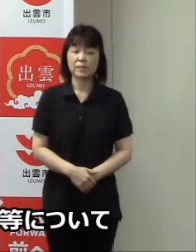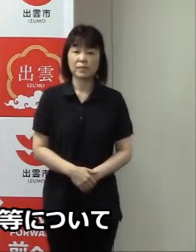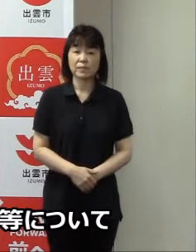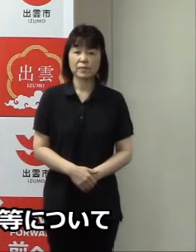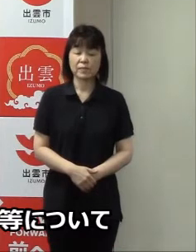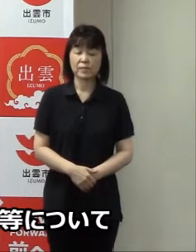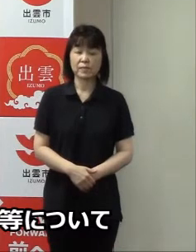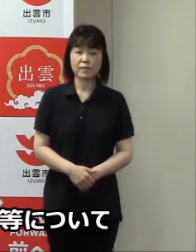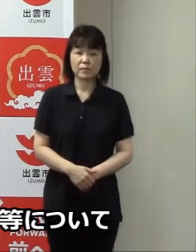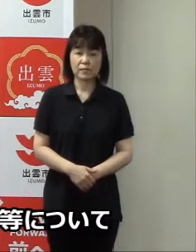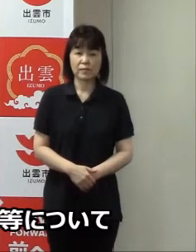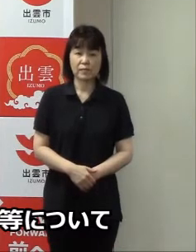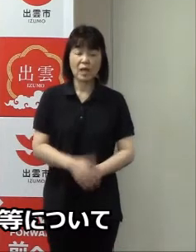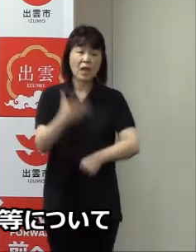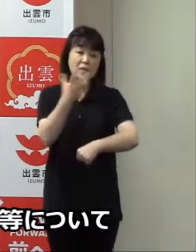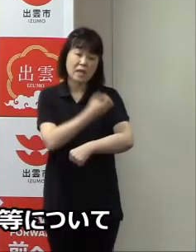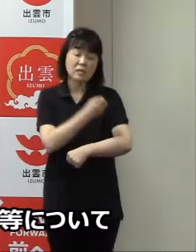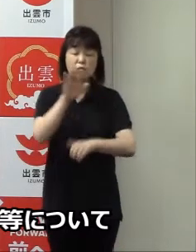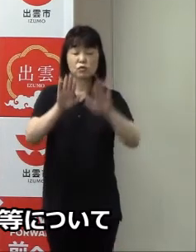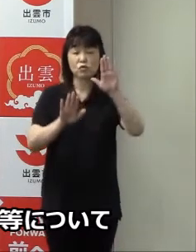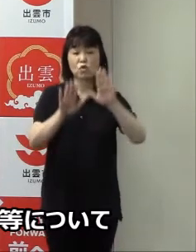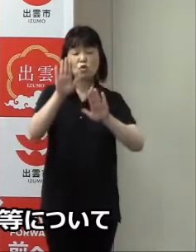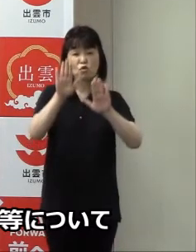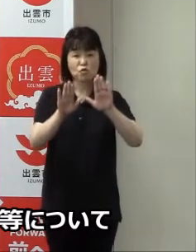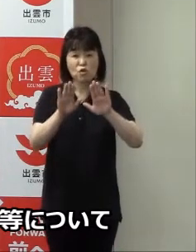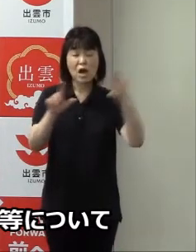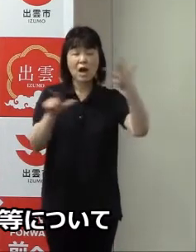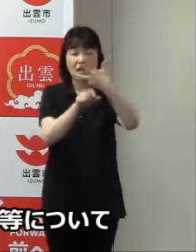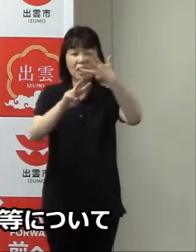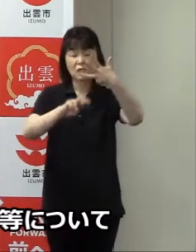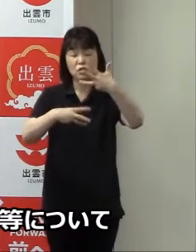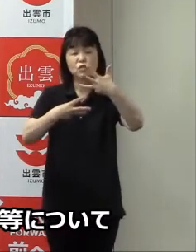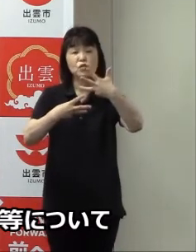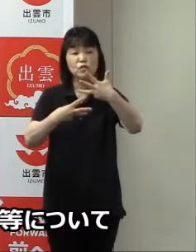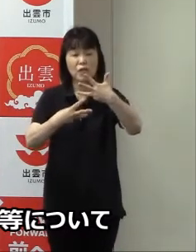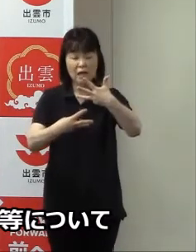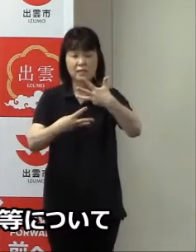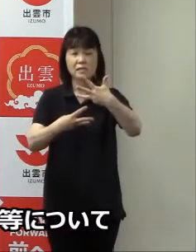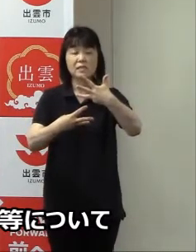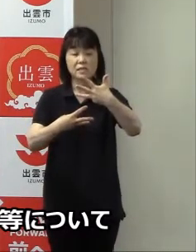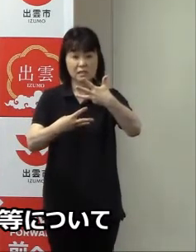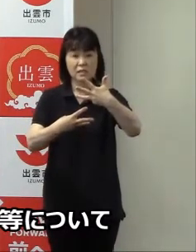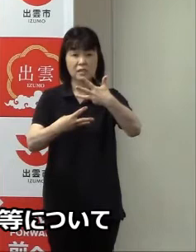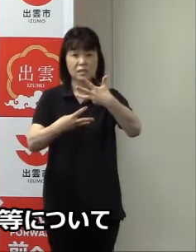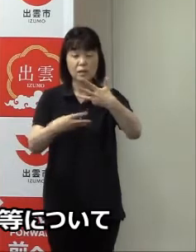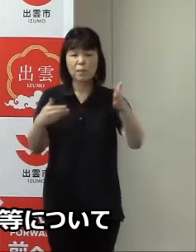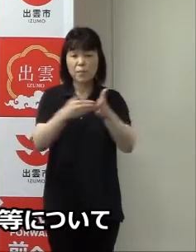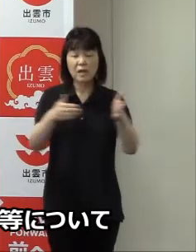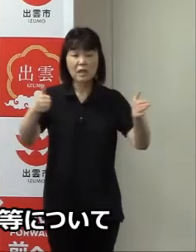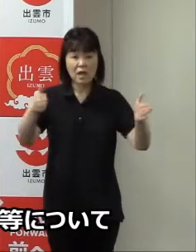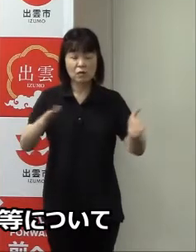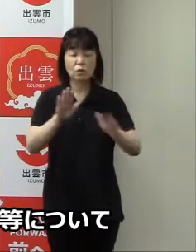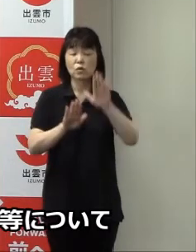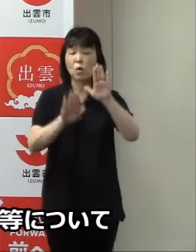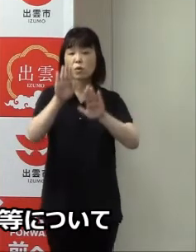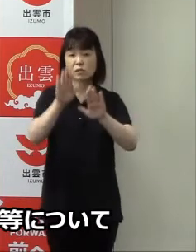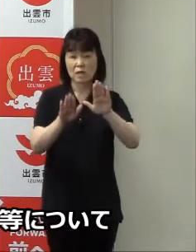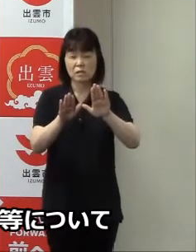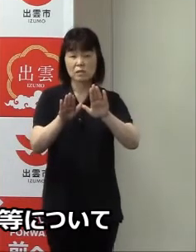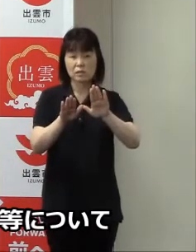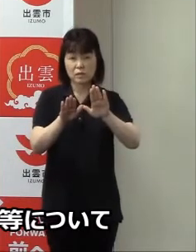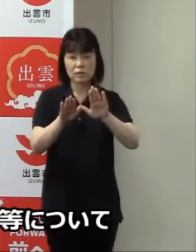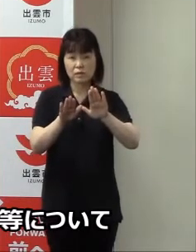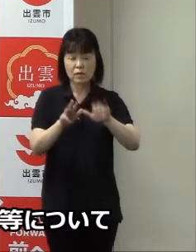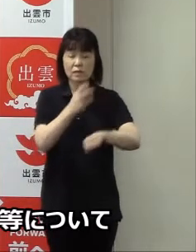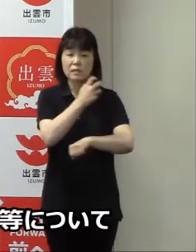今のまず接種状況についてでありますが、これは8月23日時点であります。対象の12歳以上